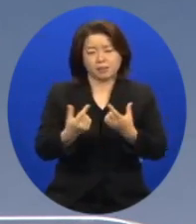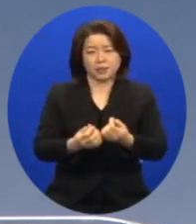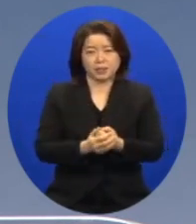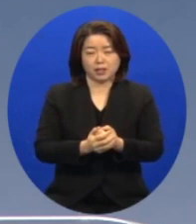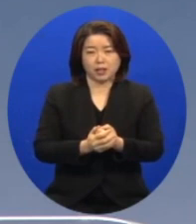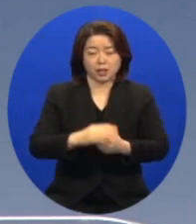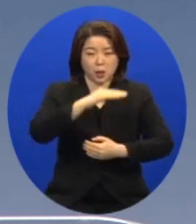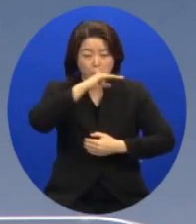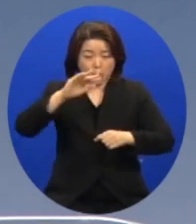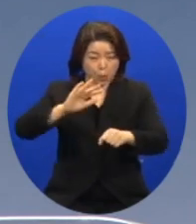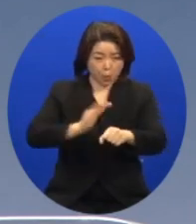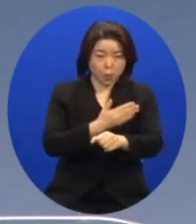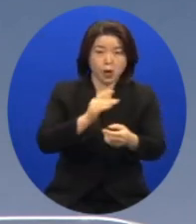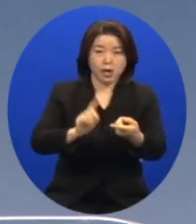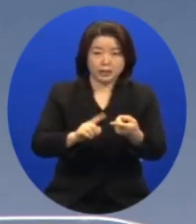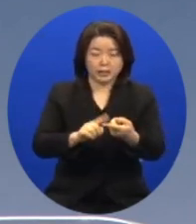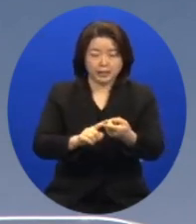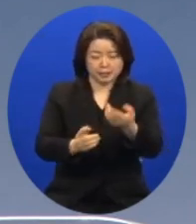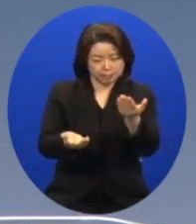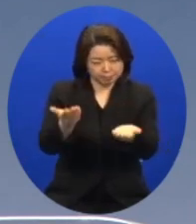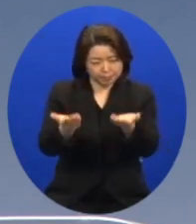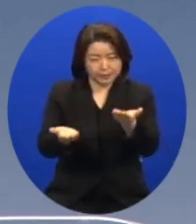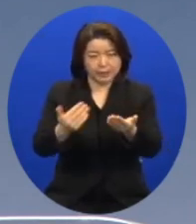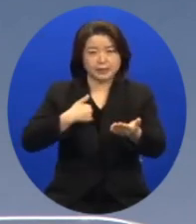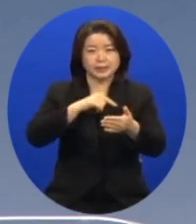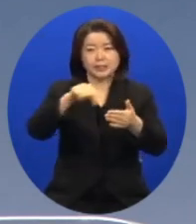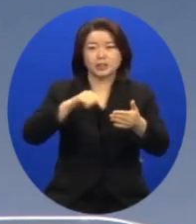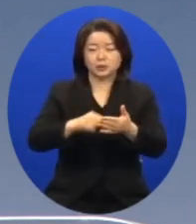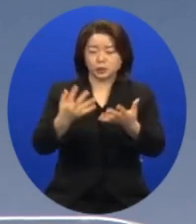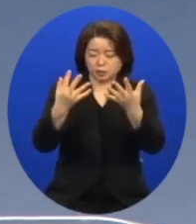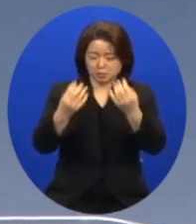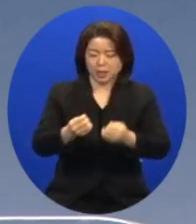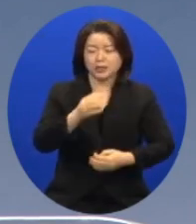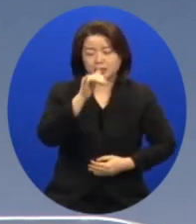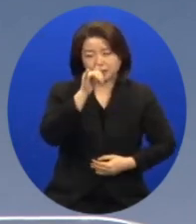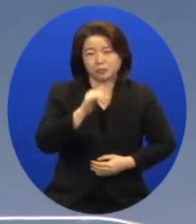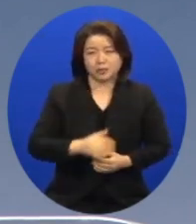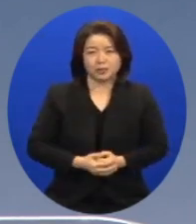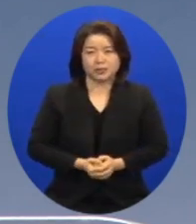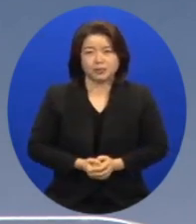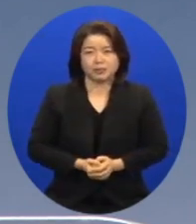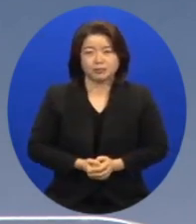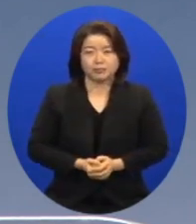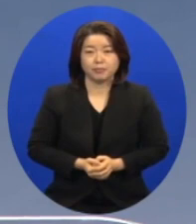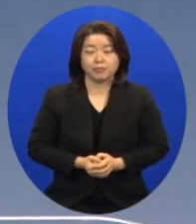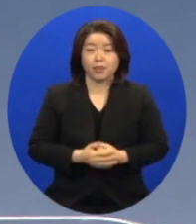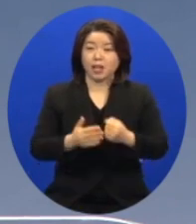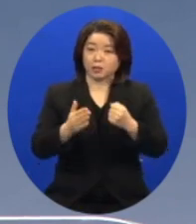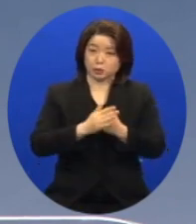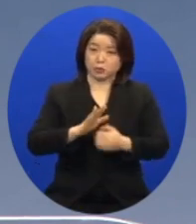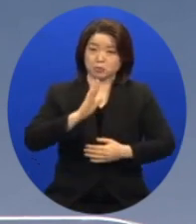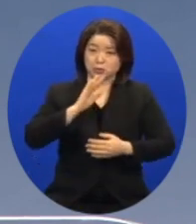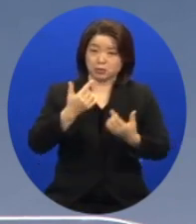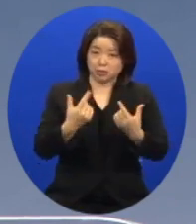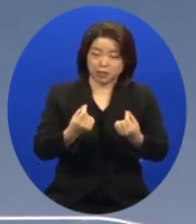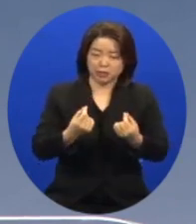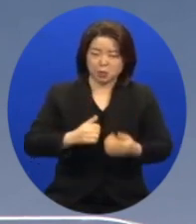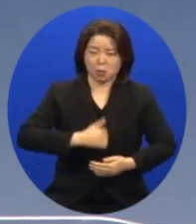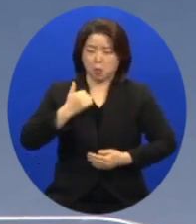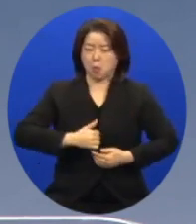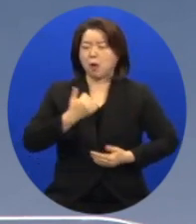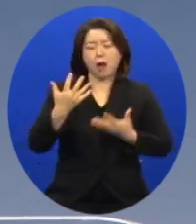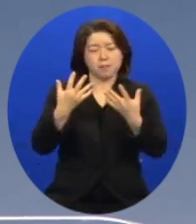올콕 그런것에 대한 판단이 재 속에 참 많습니다 그러니 당연히 화도 많지요